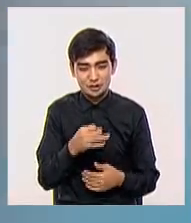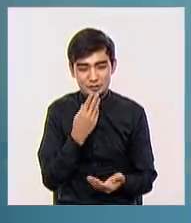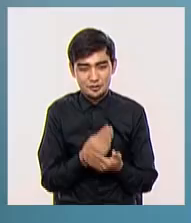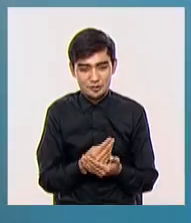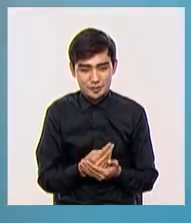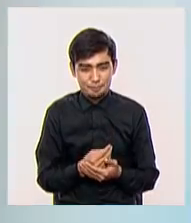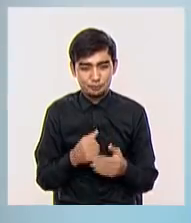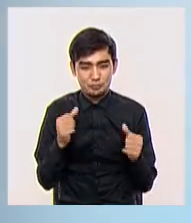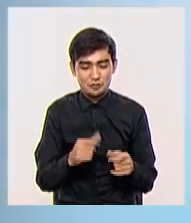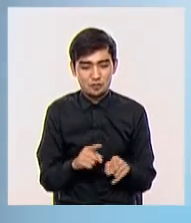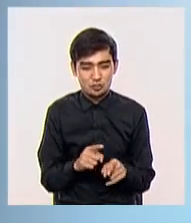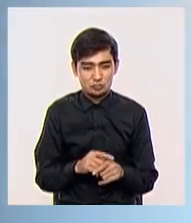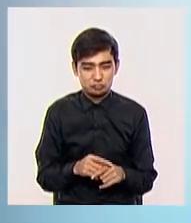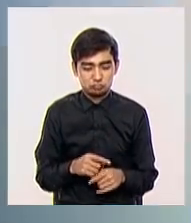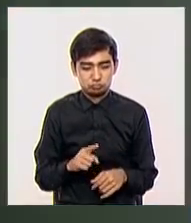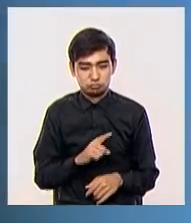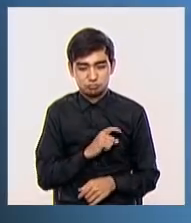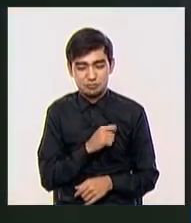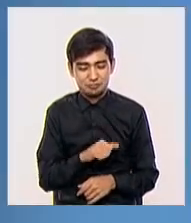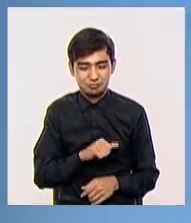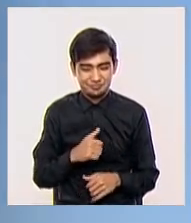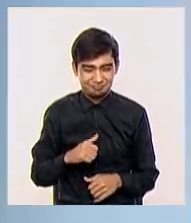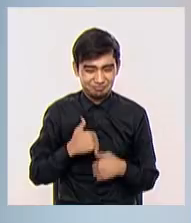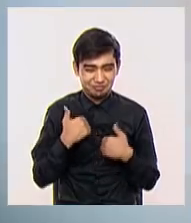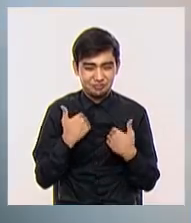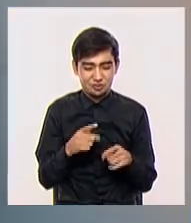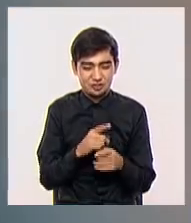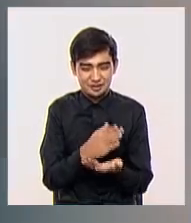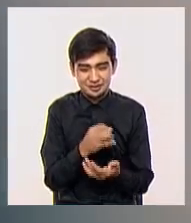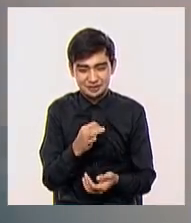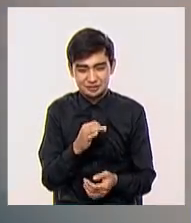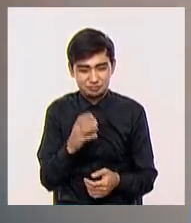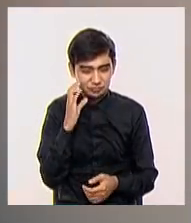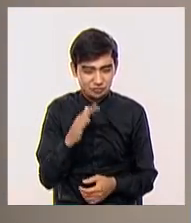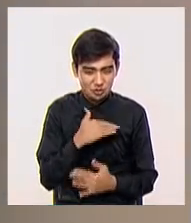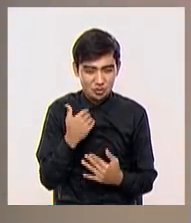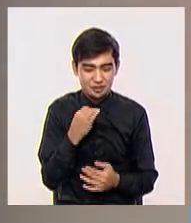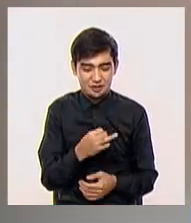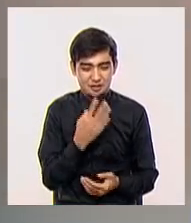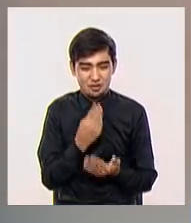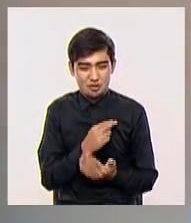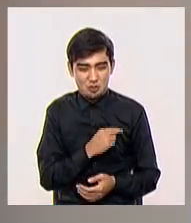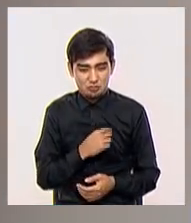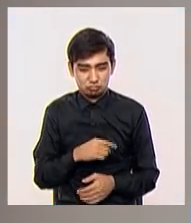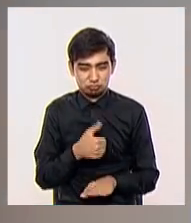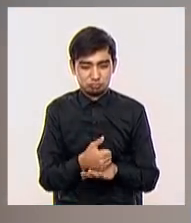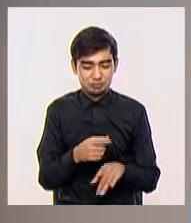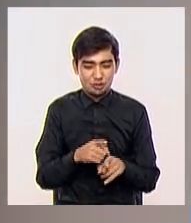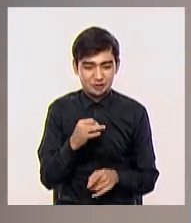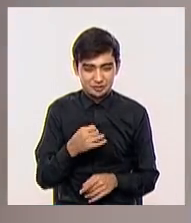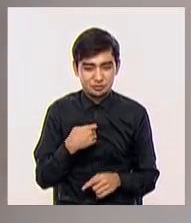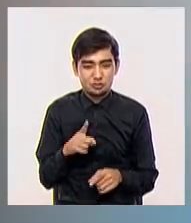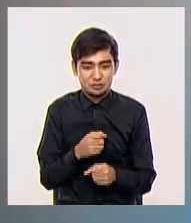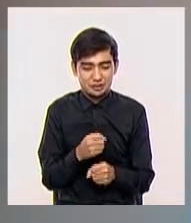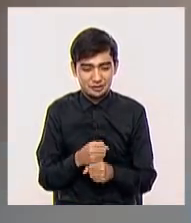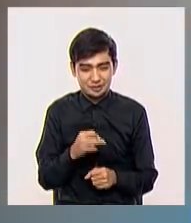өздерінше асыра пайдаланып, бізге өзінше бізді елемей тұр, бірақ оларды біз өзімізді елететін қыламыз.